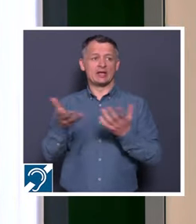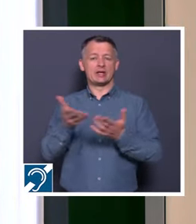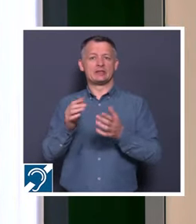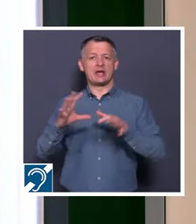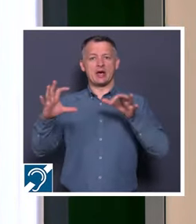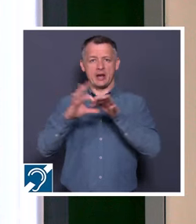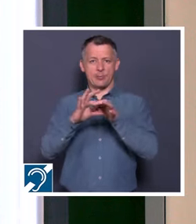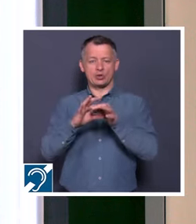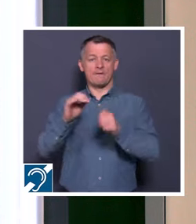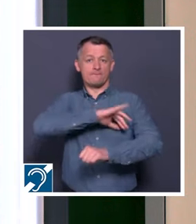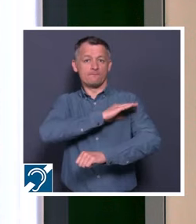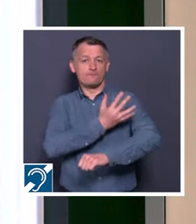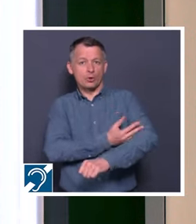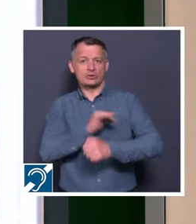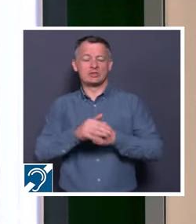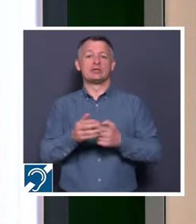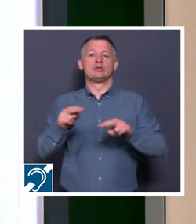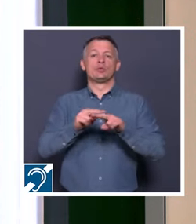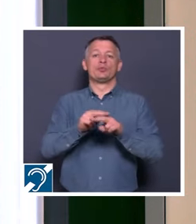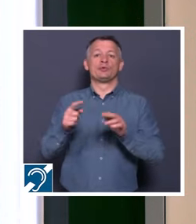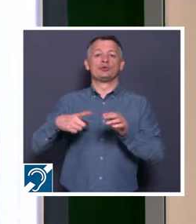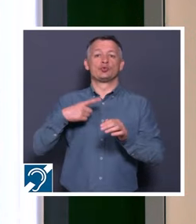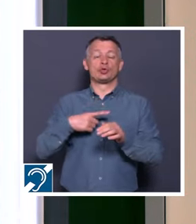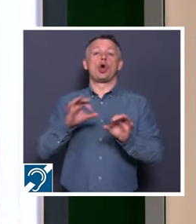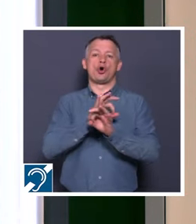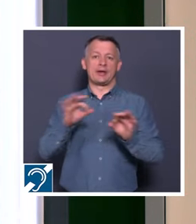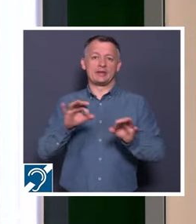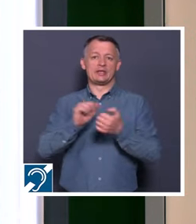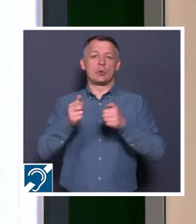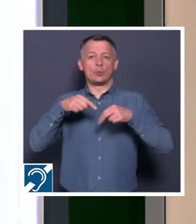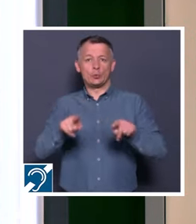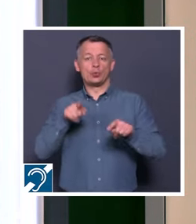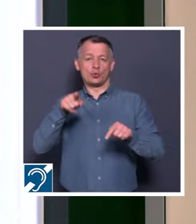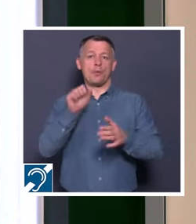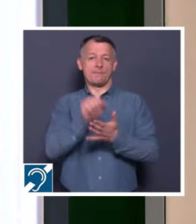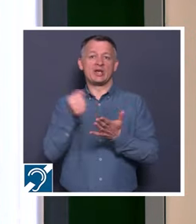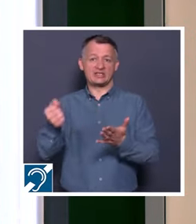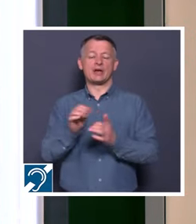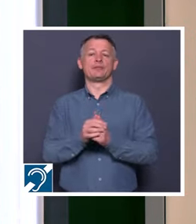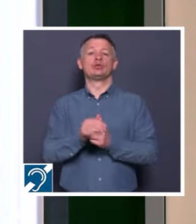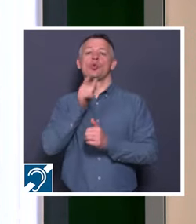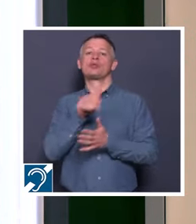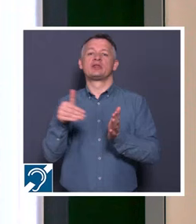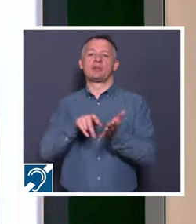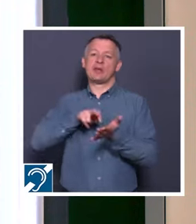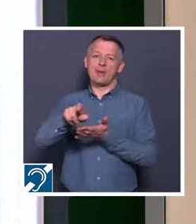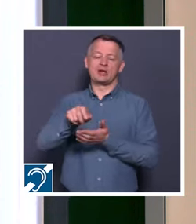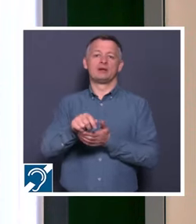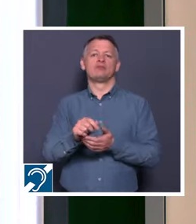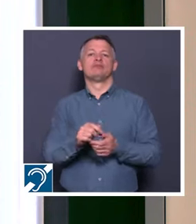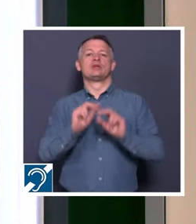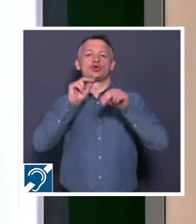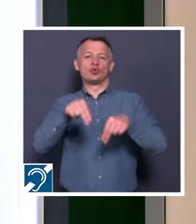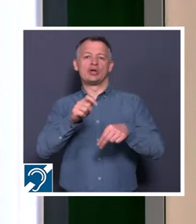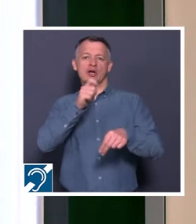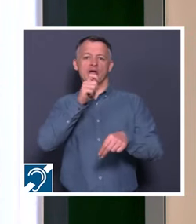sunt raporturile de forță și cum sunt acele raporturi corecte și unde trebuie să meargă informația și unde trebuie să meargă